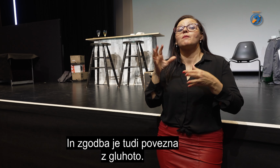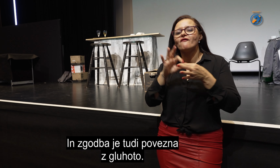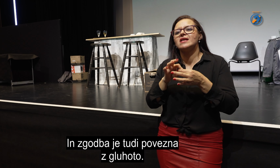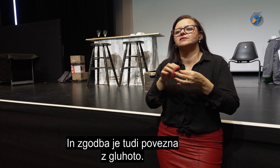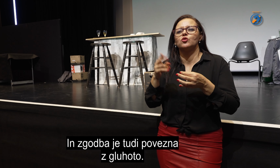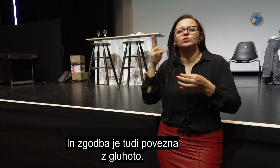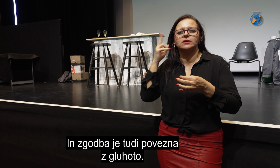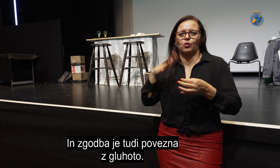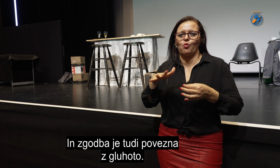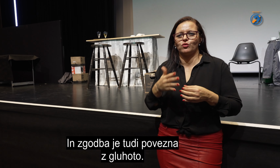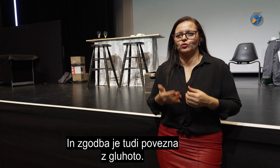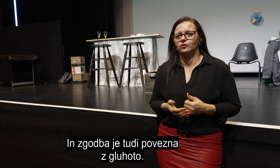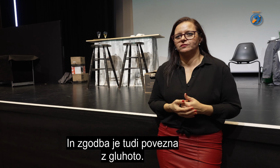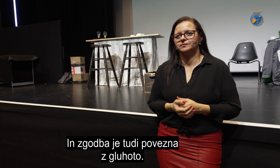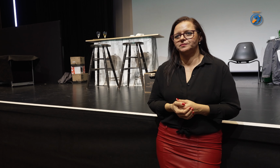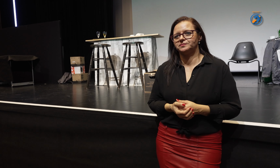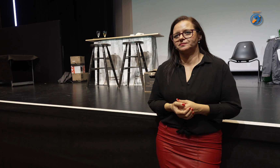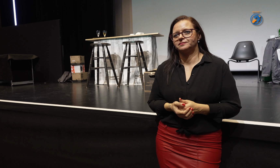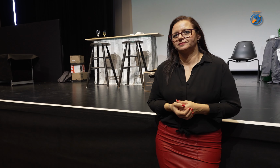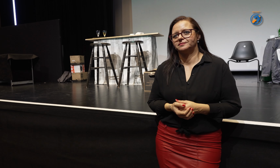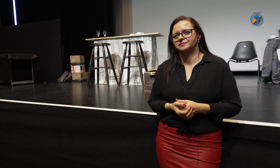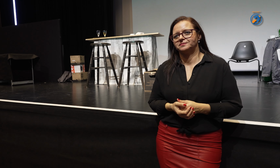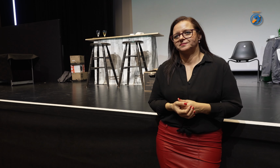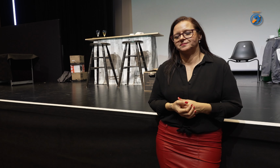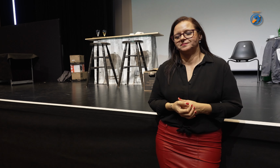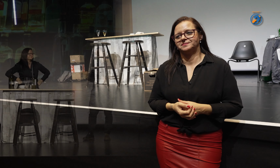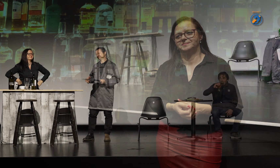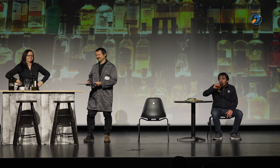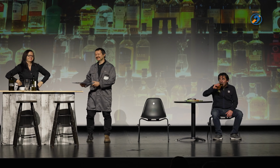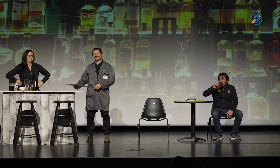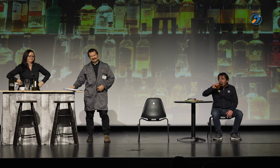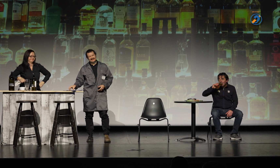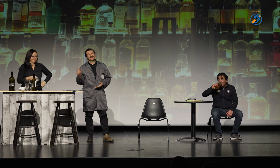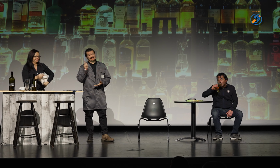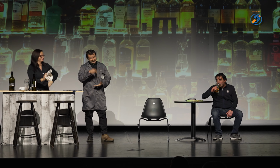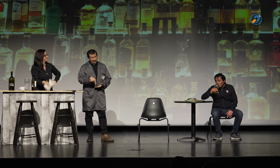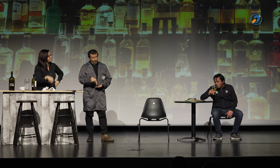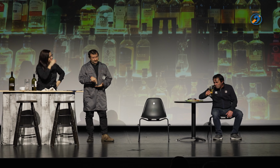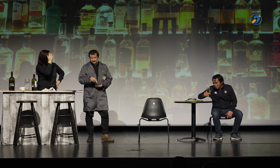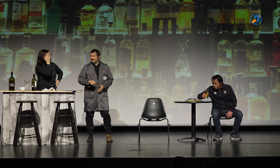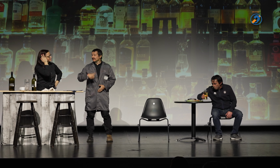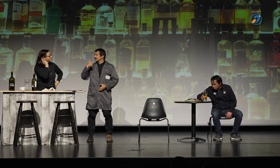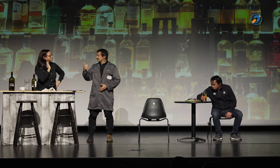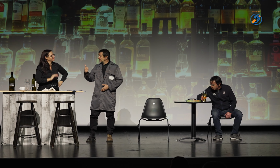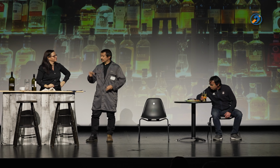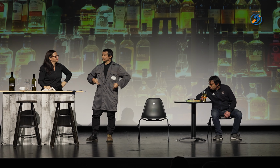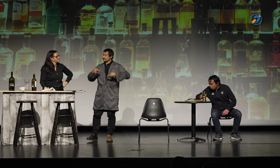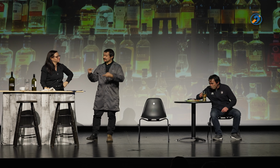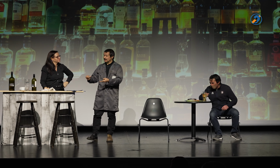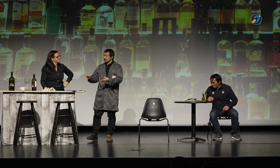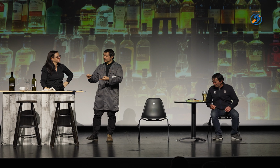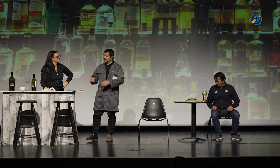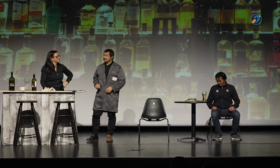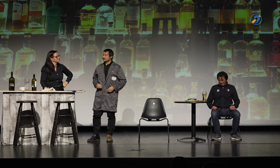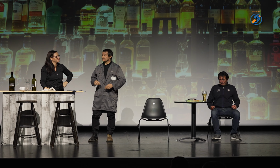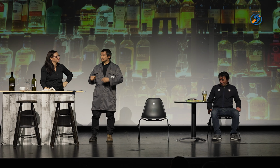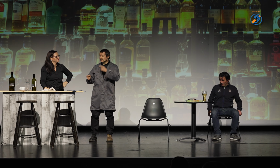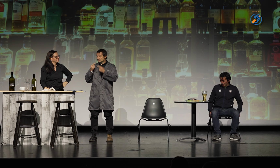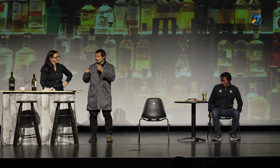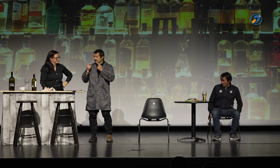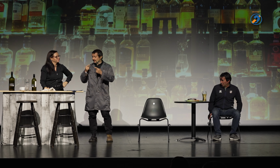všesu. In zgodbama je seveda povezano z gluhoto. Tako, za prvo dostavo